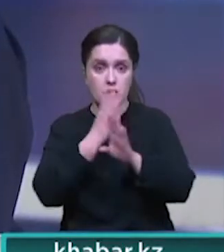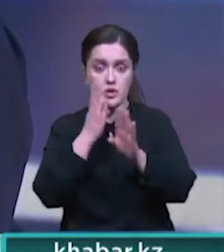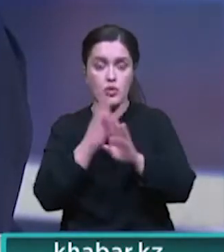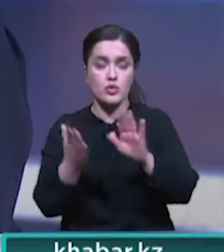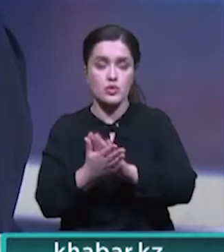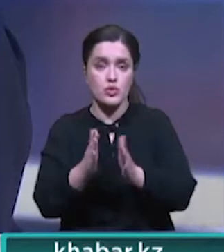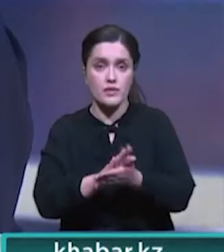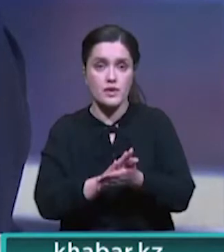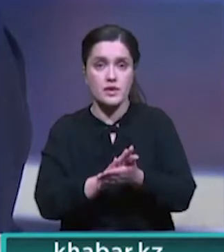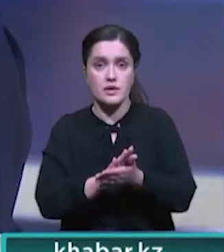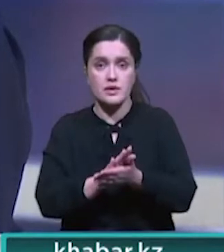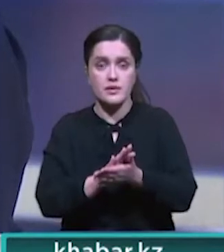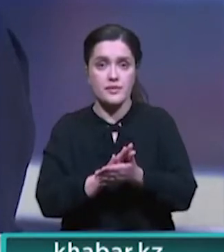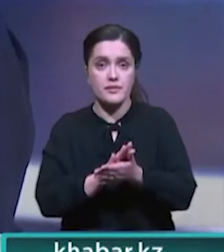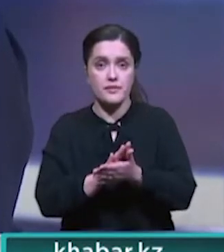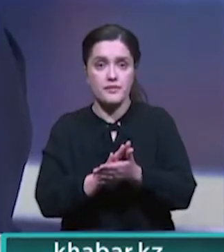у нас